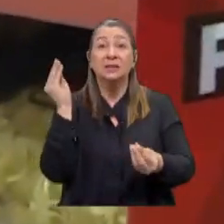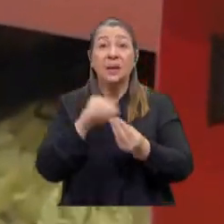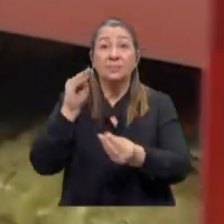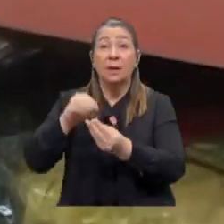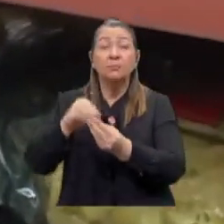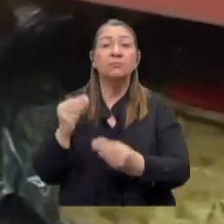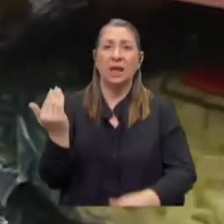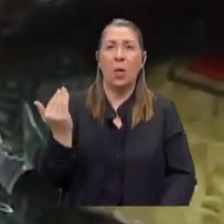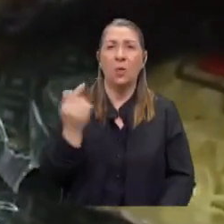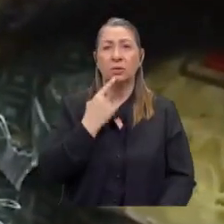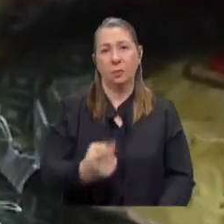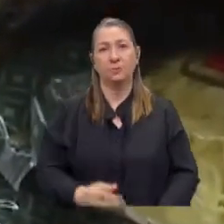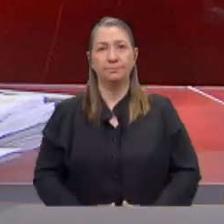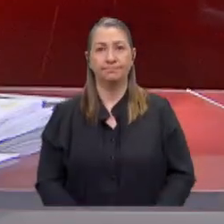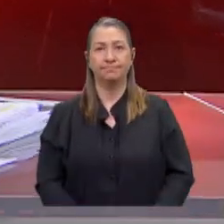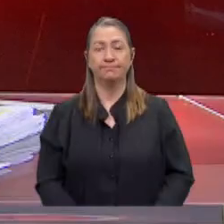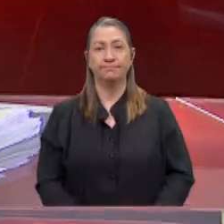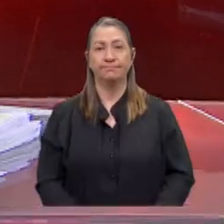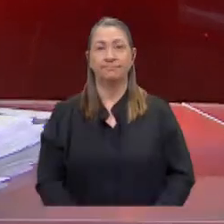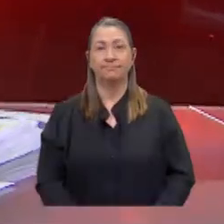da yolda olduğunu söylüyor.